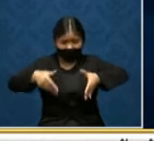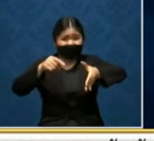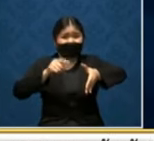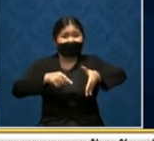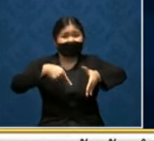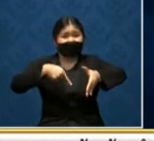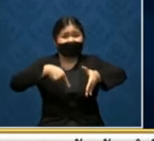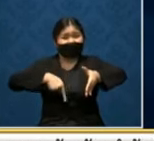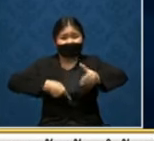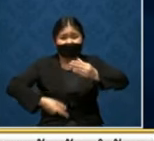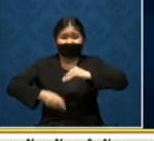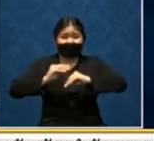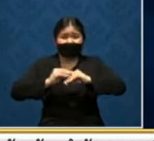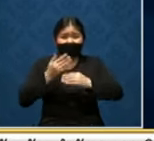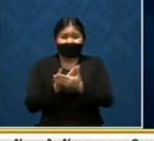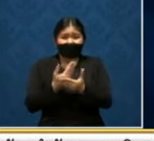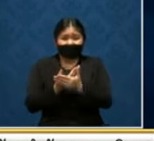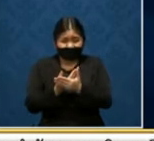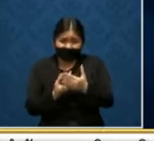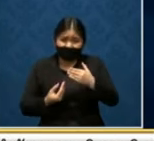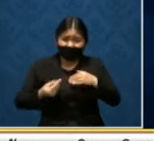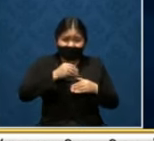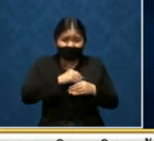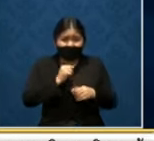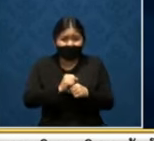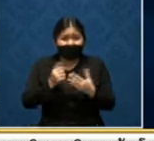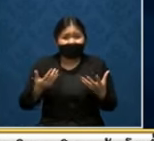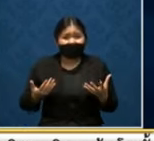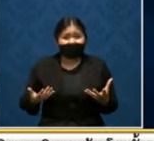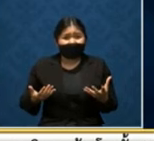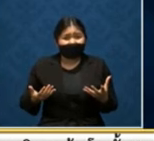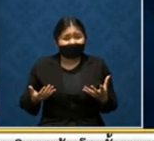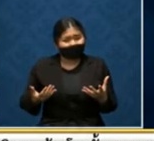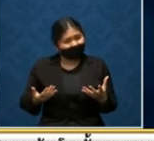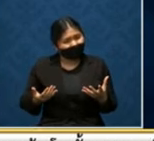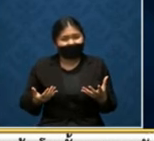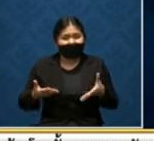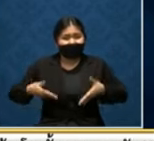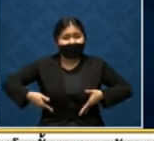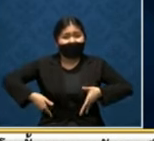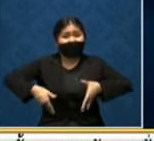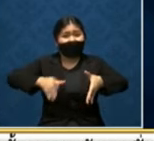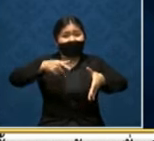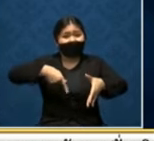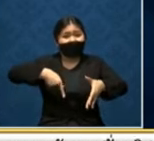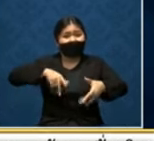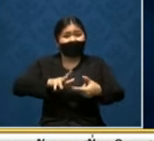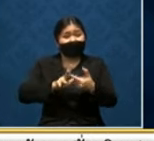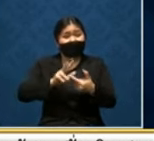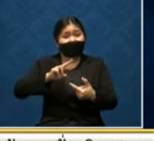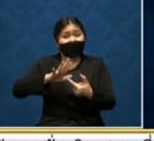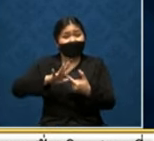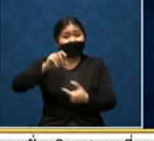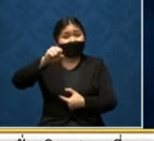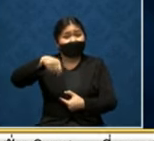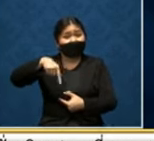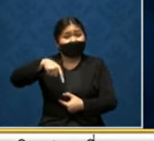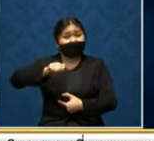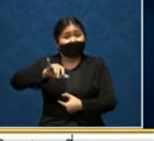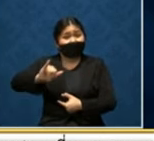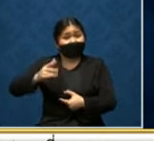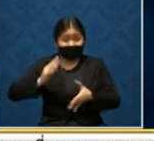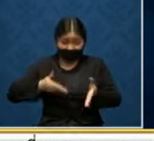เพิ่มเงินในกระเป๋าเขาได้อย่างไรไอ้โครงการถนนพาราซอยนั้นเนี่ยมันไม่ใช่แค่น้ำยางกับยางมะตอยหรือ